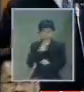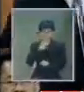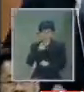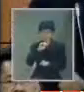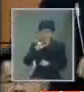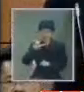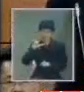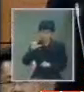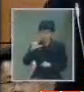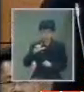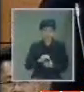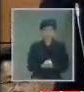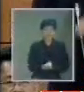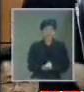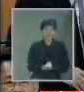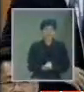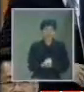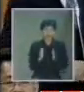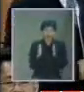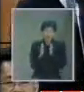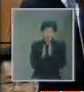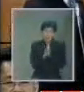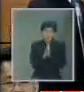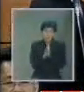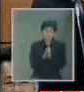านรวมแล้ว